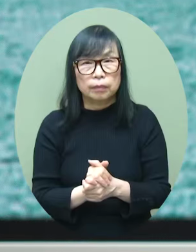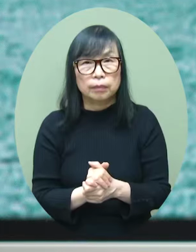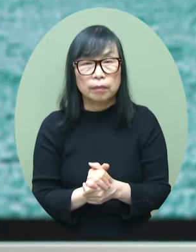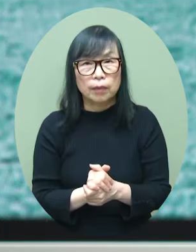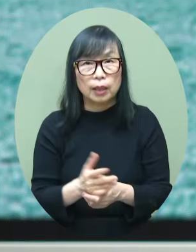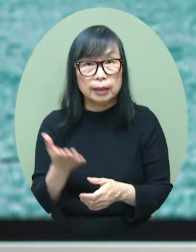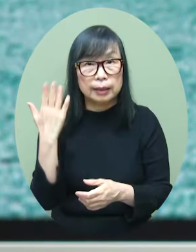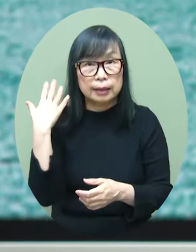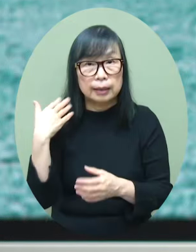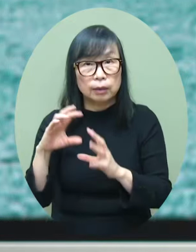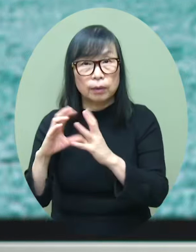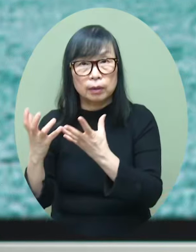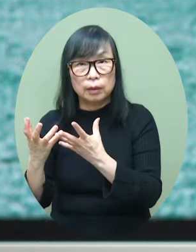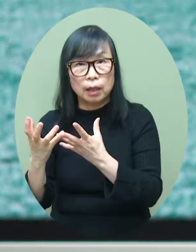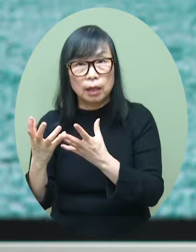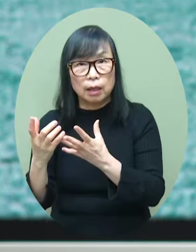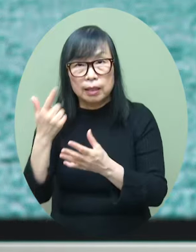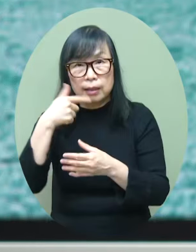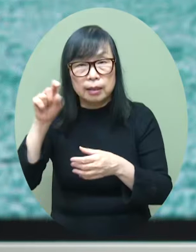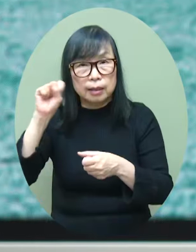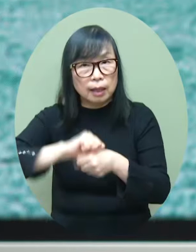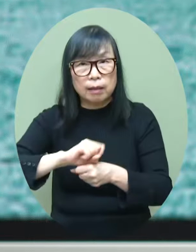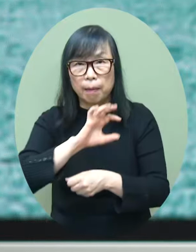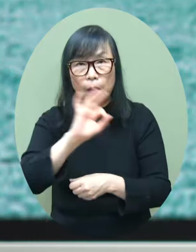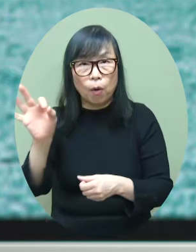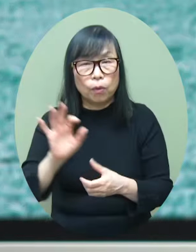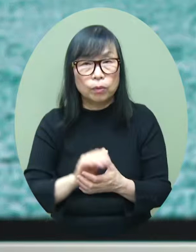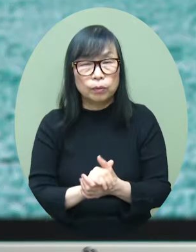之前嗰啲群組咧就冇再新增嘅個案啦。